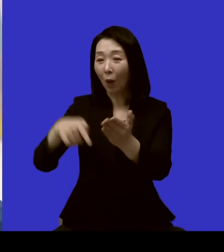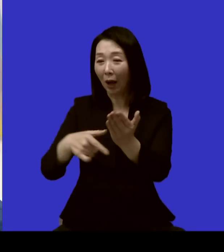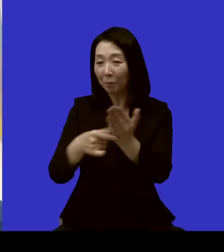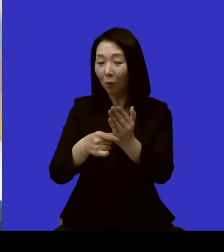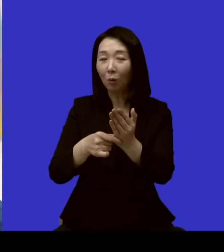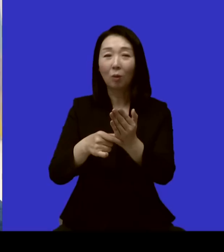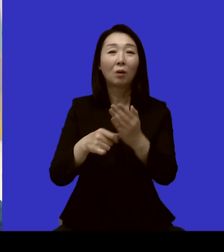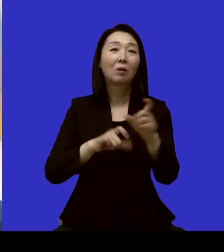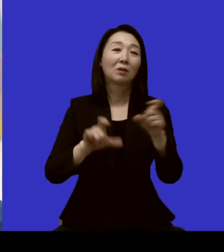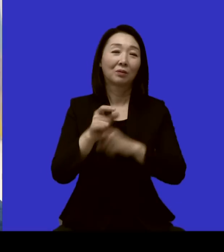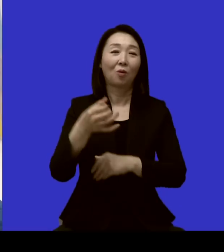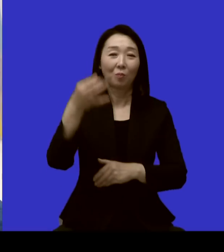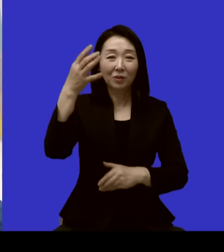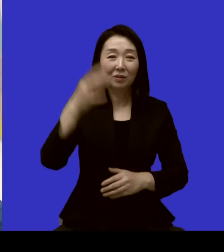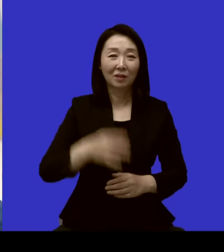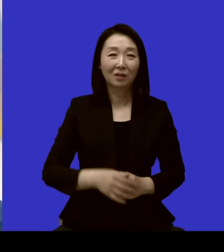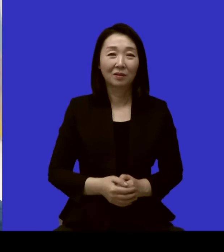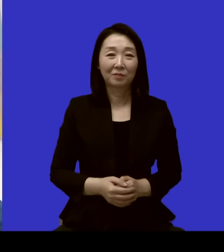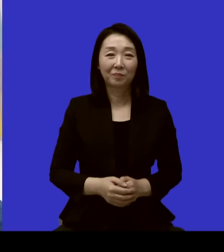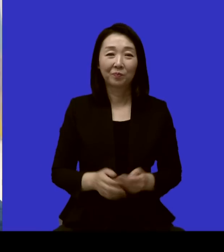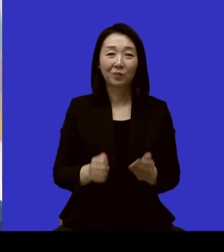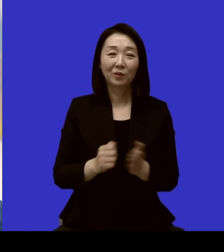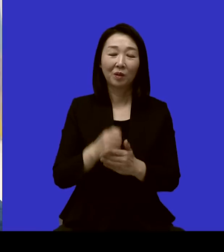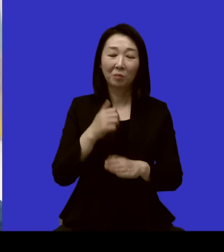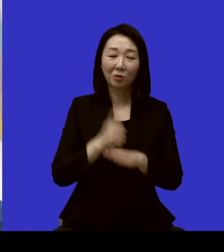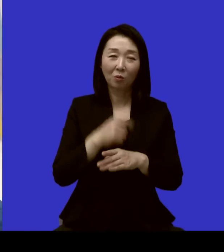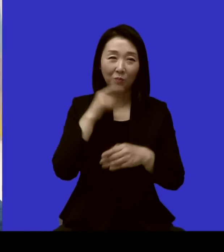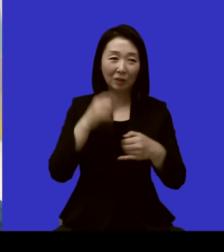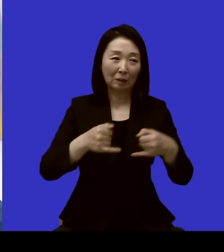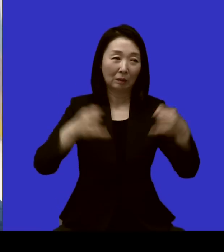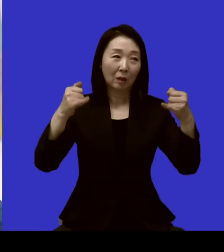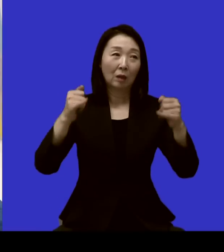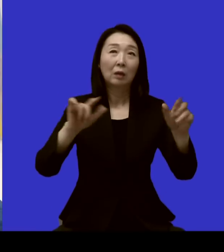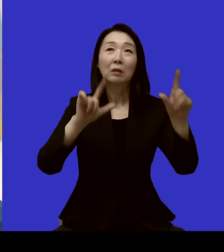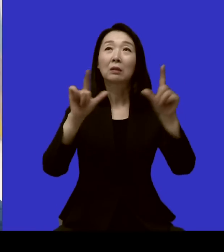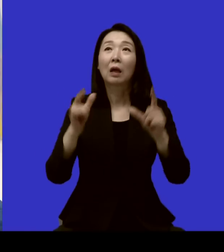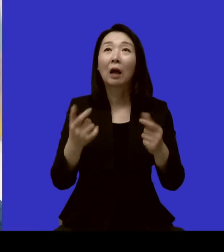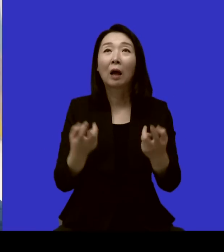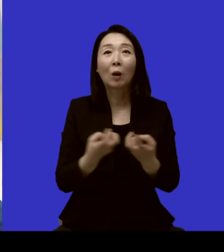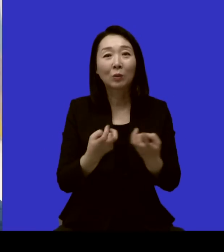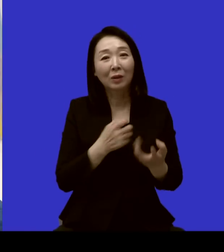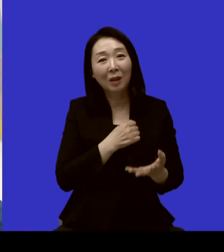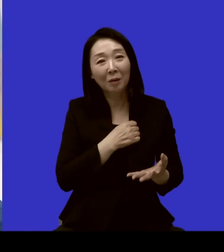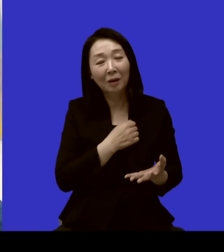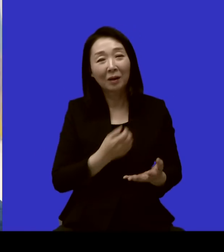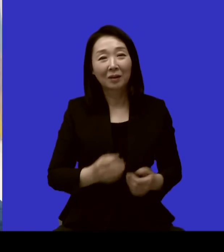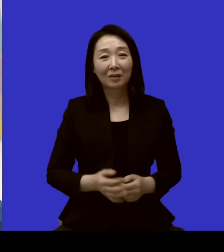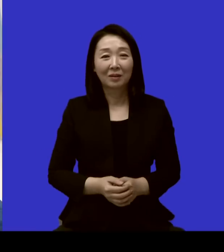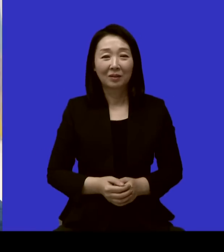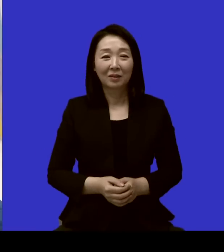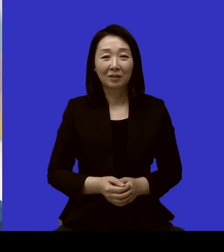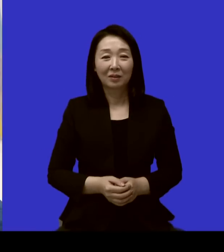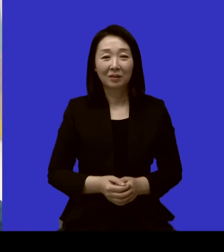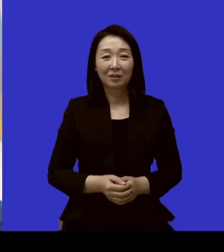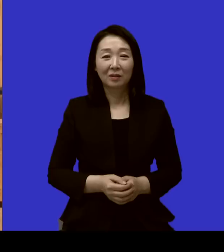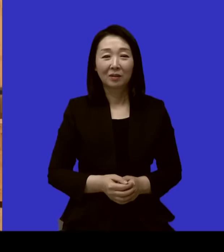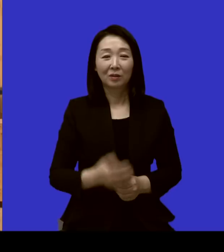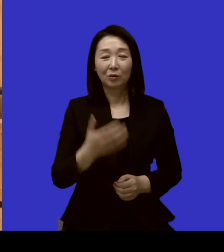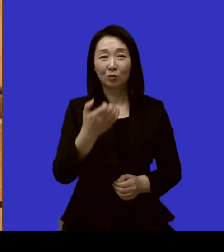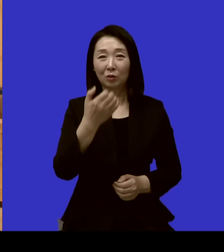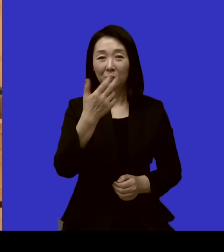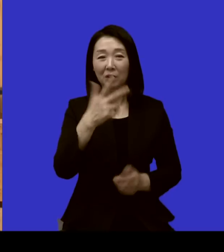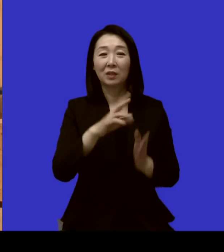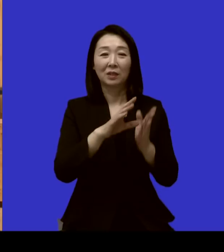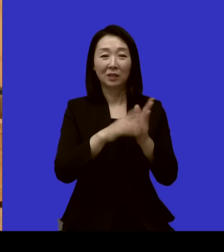끊고 또 끊어야 오고 되잖아요. 그러니까 네. 그 빚이 쌓이고 예. 솔직히 생활은 되게 막막하더라고요. 네네. 그리고 그때가 또 이제 그 IMF라고